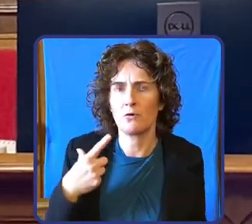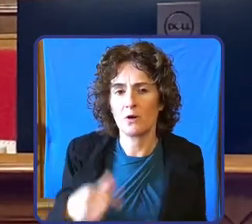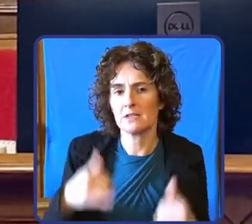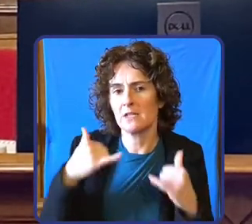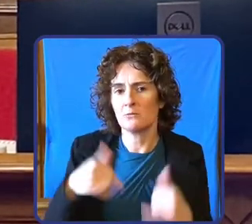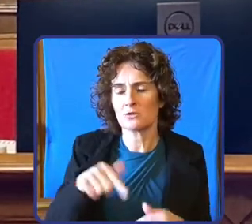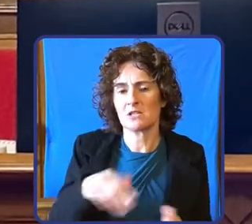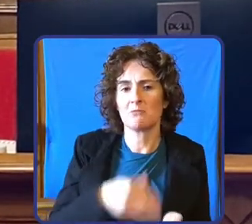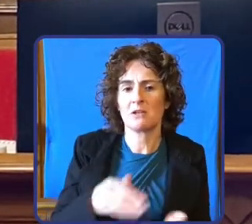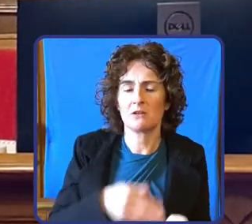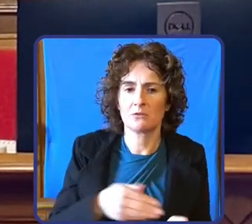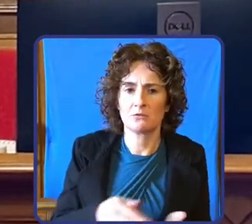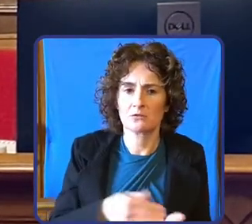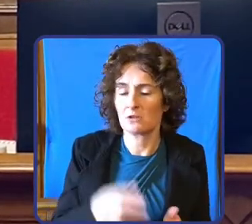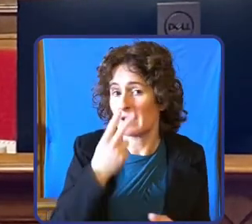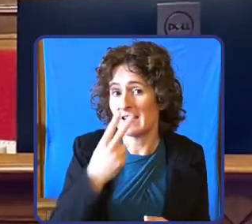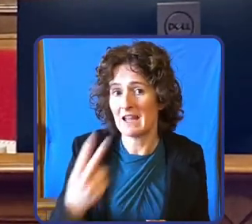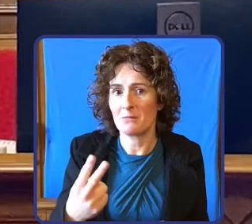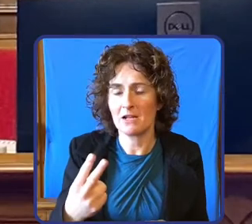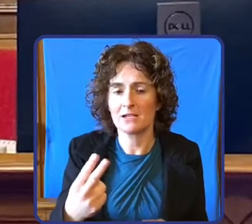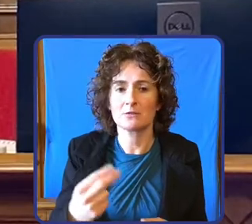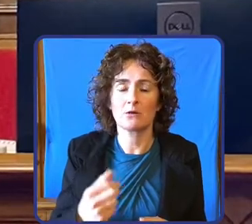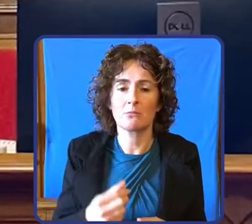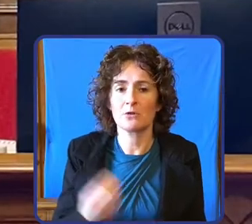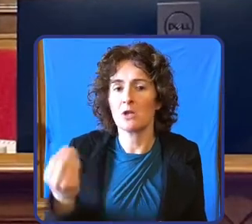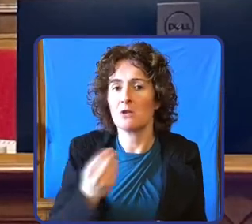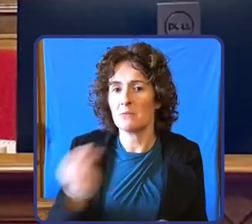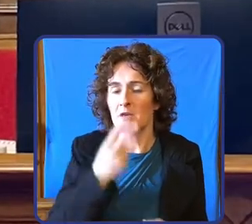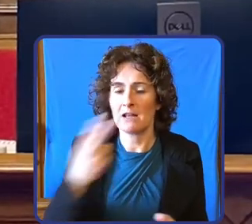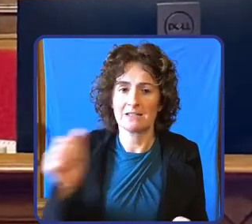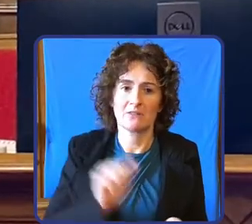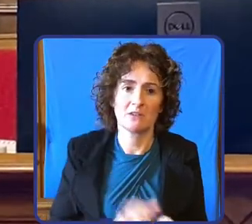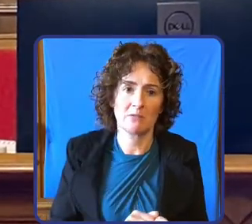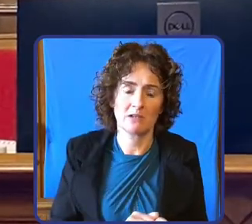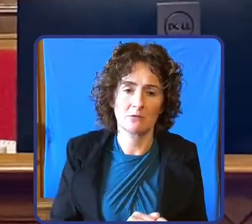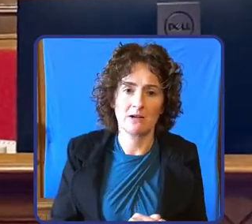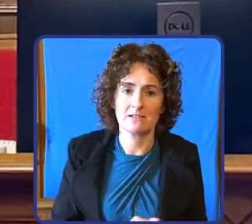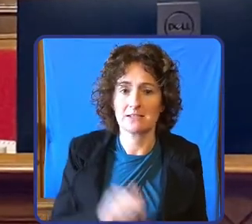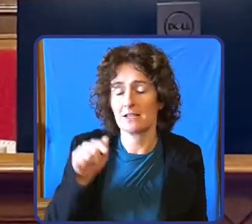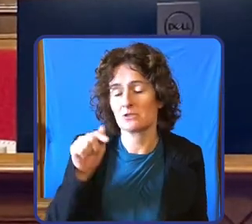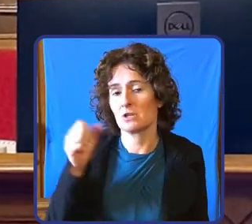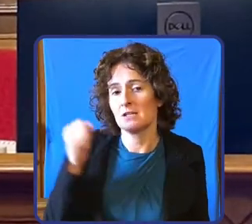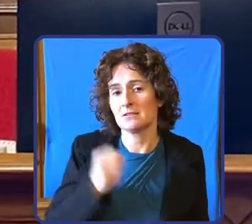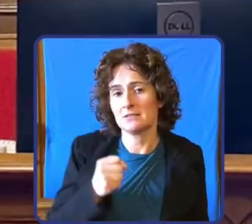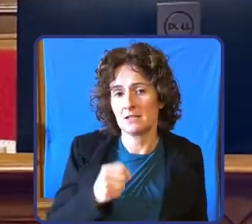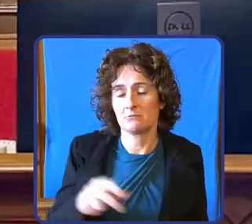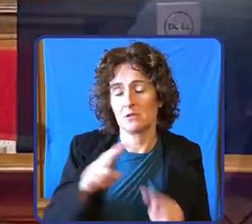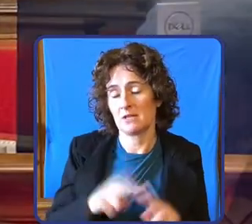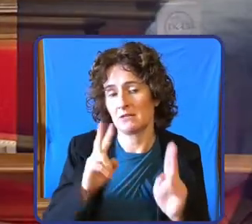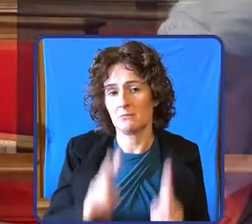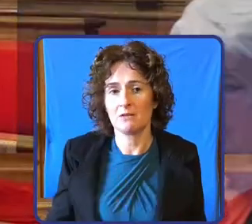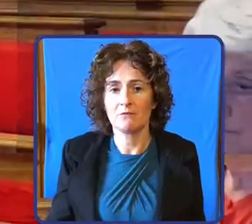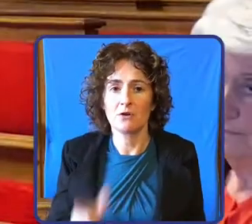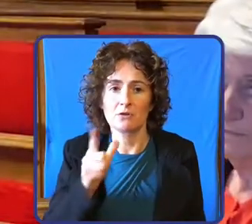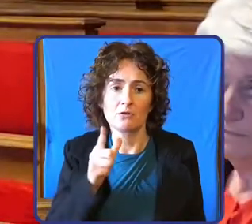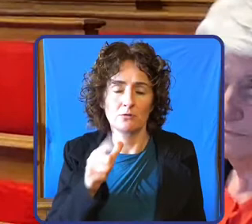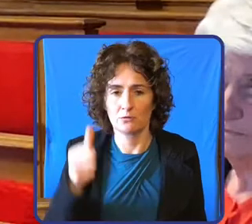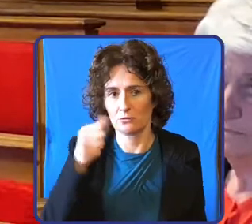most ebben a költségvetésben nem látom, hogy mi az, ami önök szerint látványberuházás, de rendben van. Lőkösné Nagycsalóta képviselőasszony.